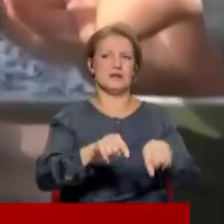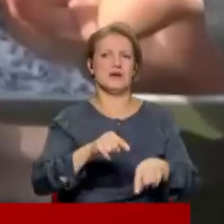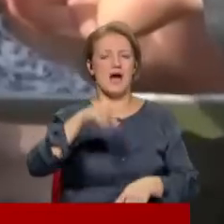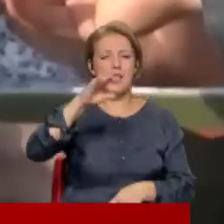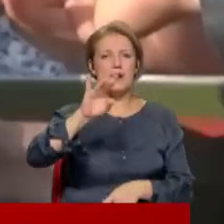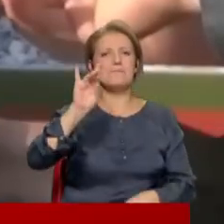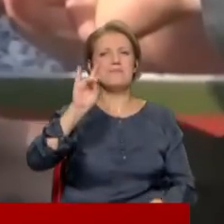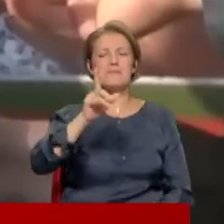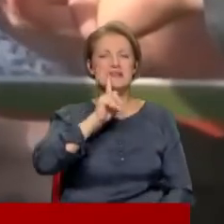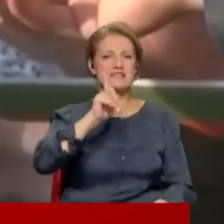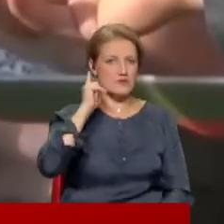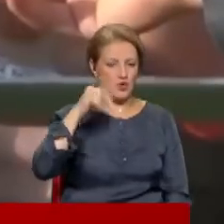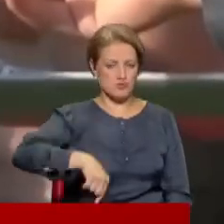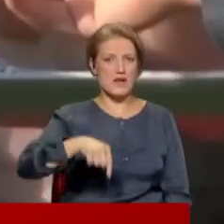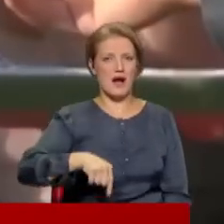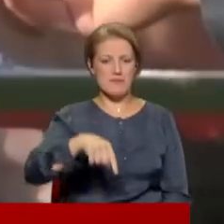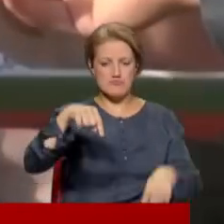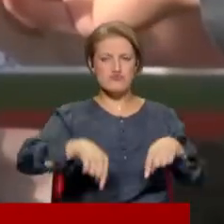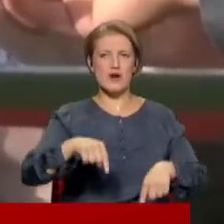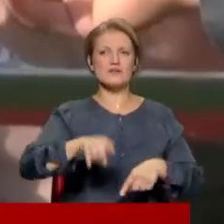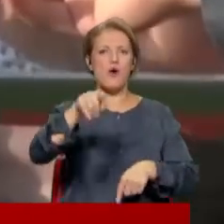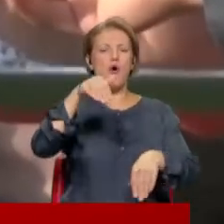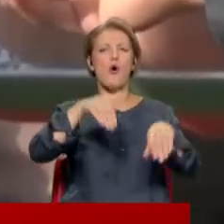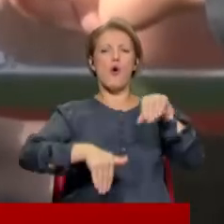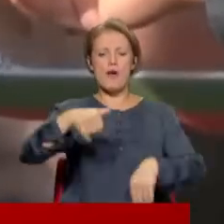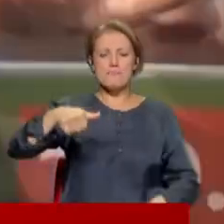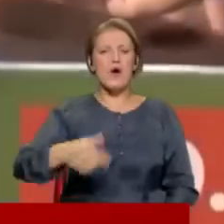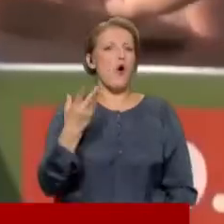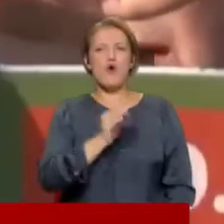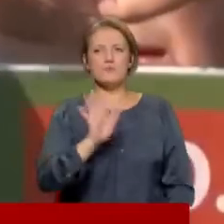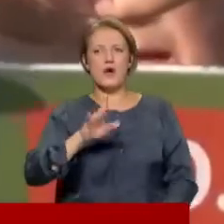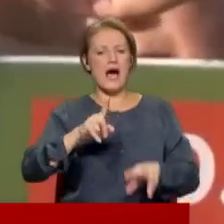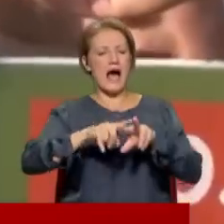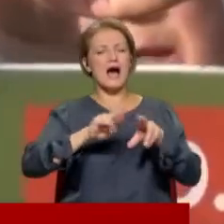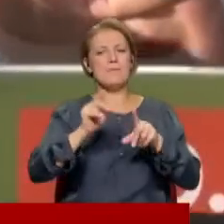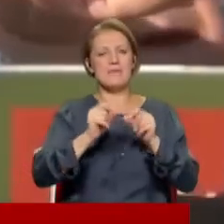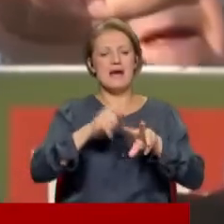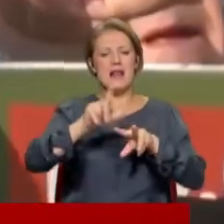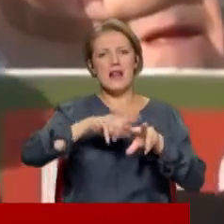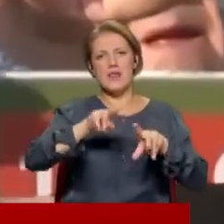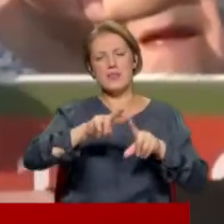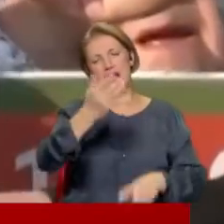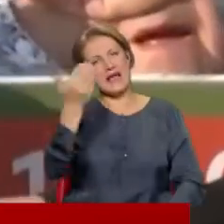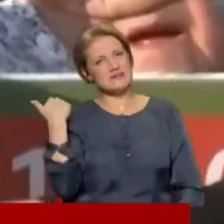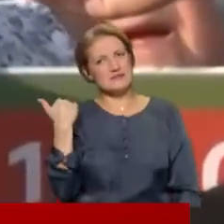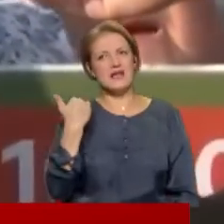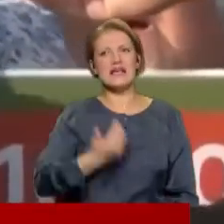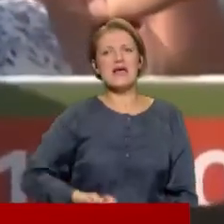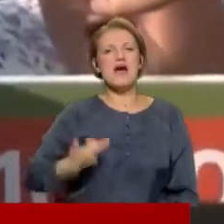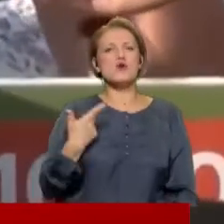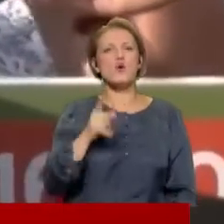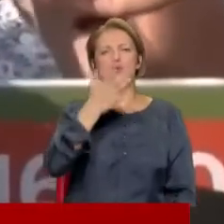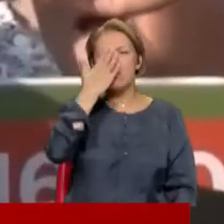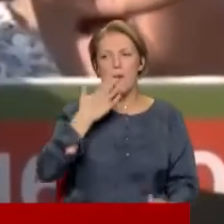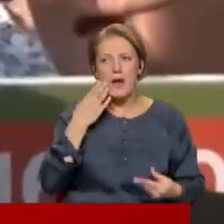AKP ve MHP'ye sesleniyorum buradan. Buradan o oylara basmakla olmuyor. Akbelen'e gelsinler. Yeniköy Kemerköy'ün yok